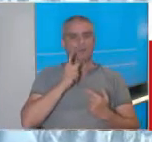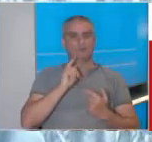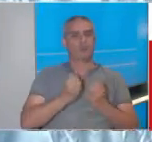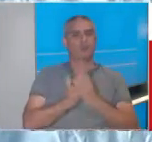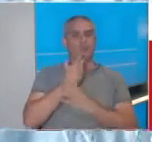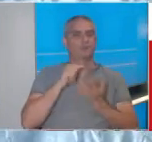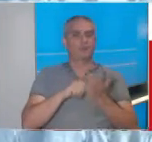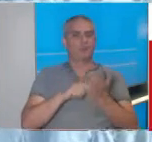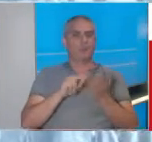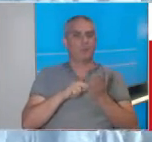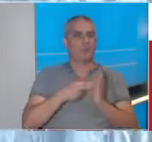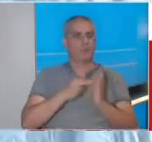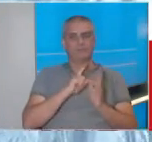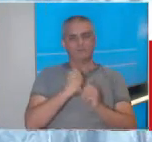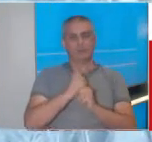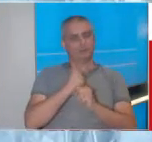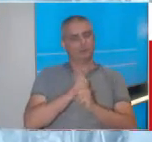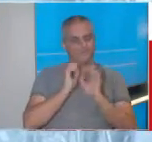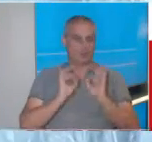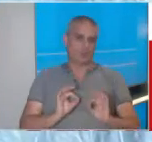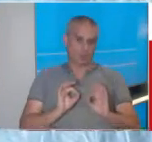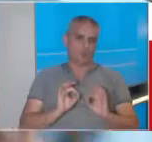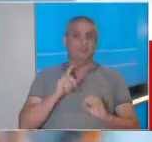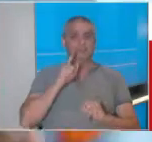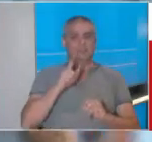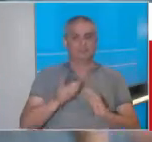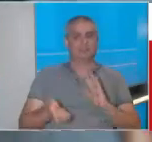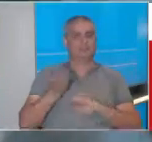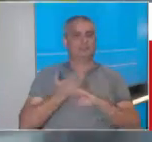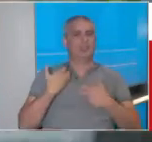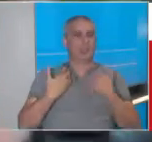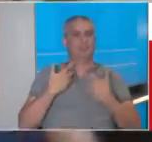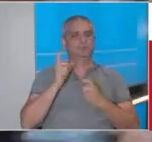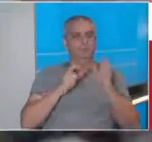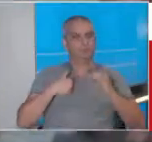שנוצרה בגלל פוליטיקאים שלא עשו את העבודה שלהם. זה יעורר כעס וזה יגרום